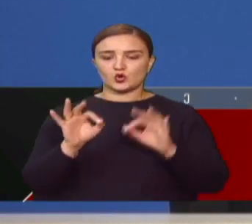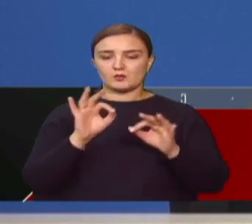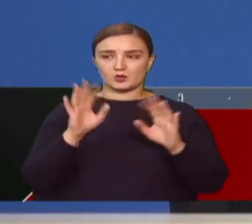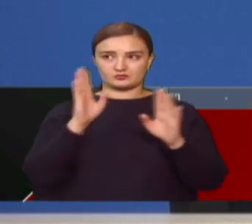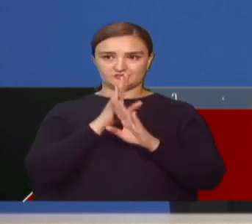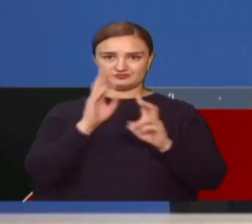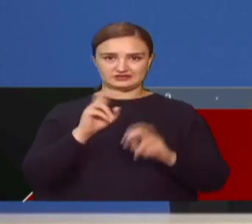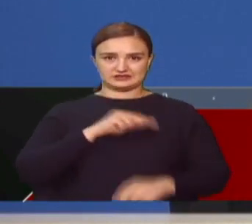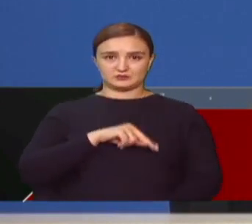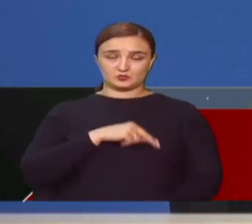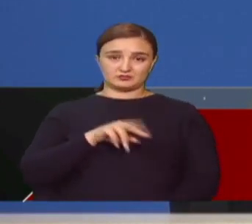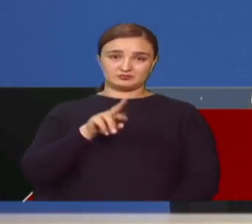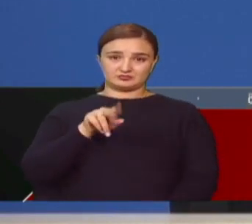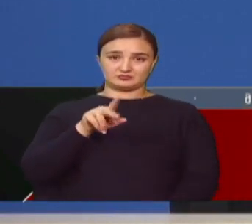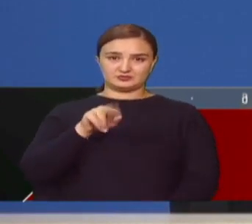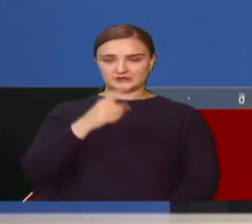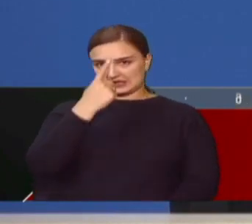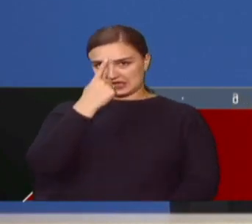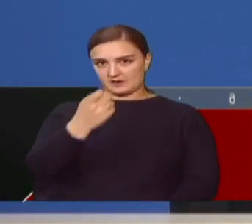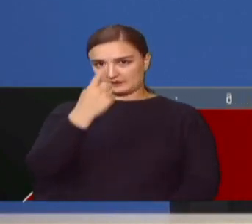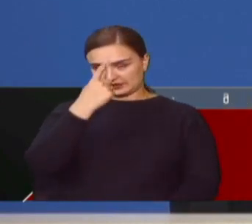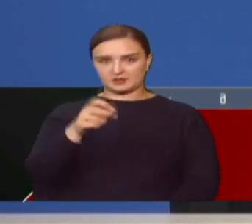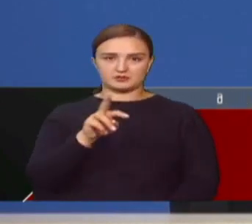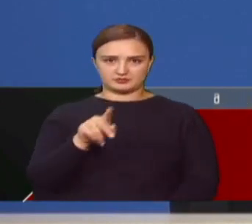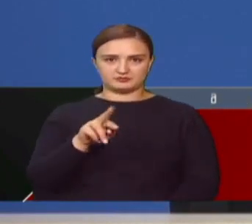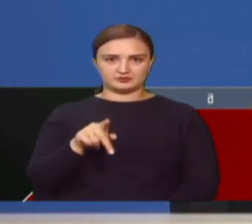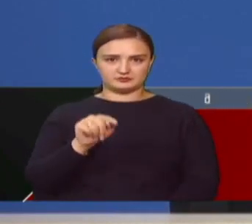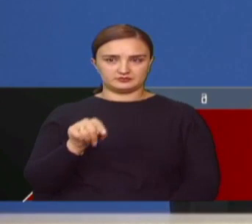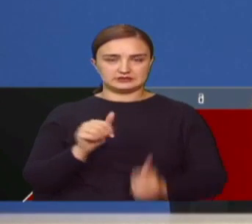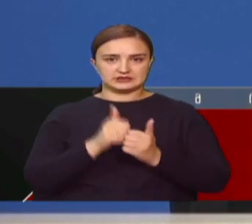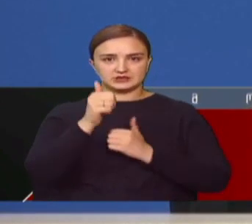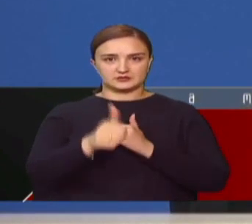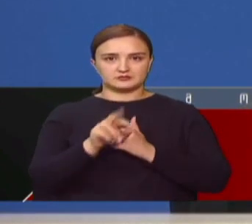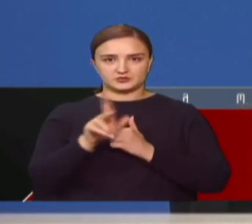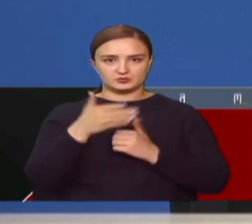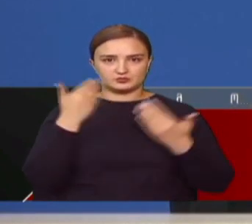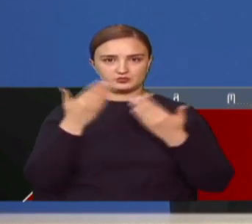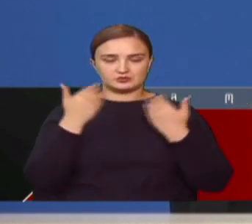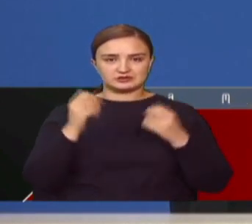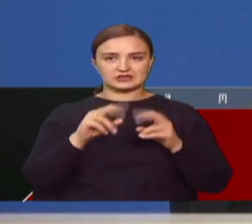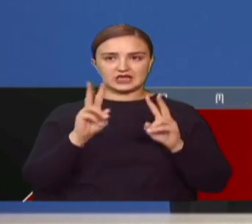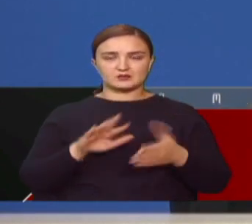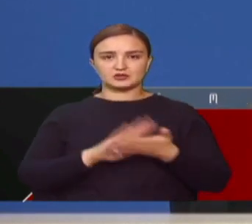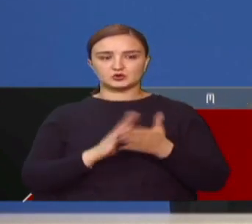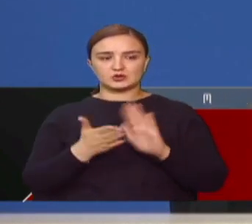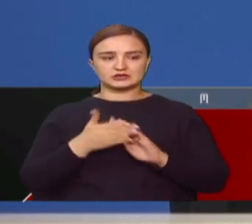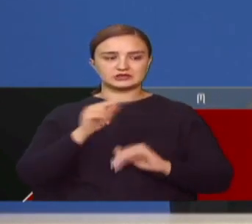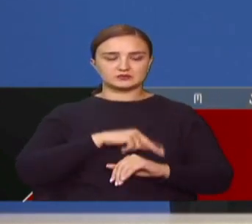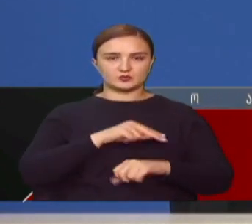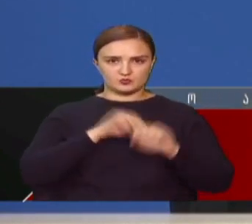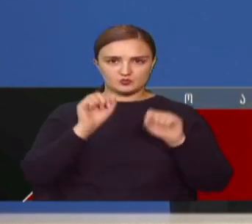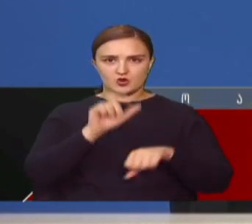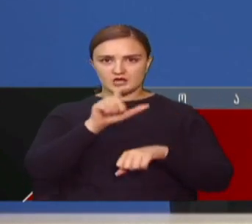meteorologiuri samsakhuri rom qopiliqo gaptkhilebebs gascemdnen da aseve sagangebo situatsiebis martvis organoebis shezlebdnen